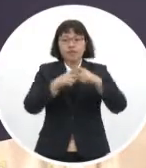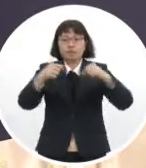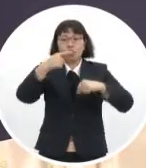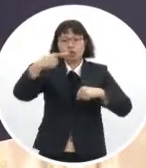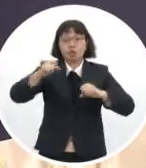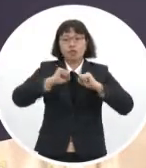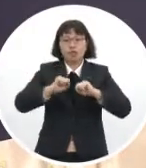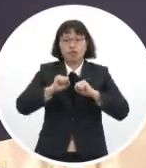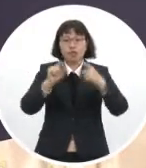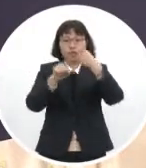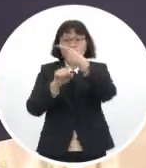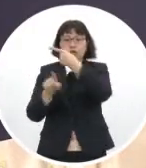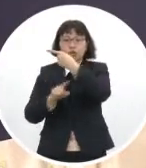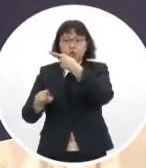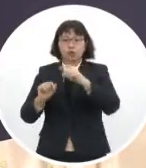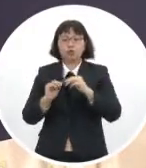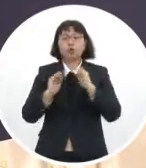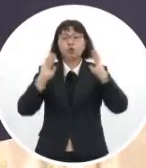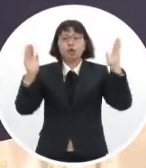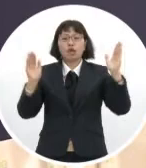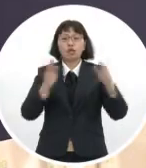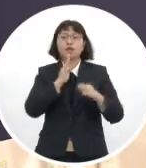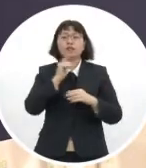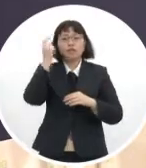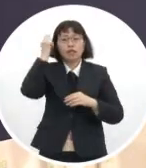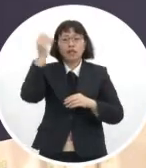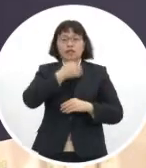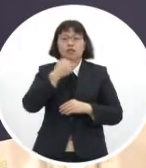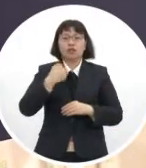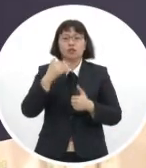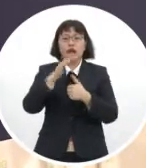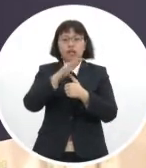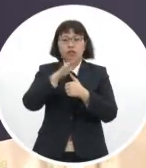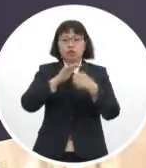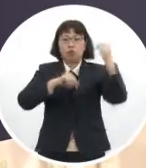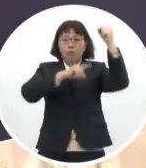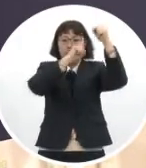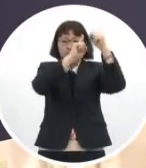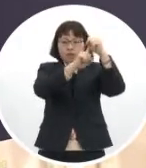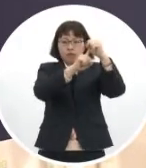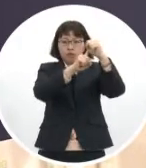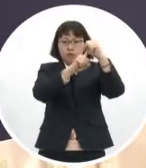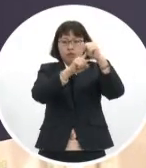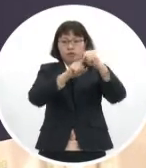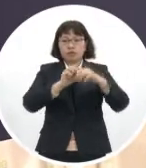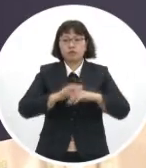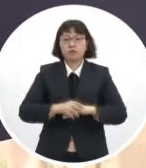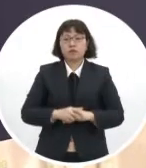気で一人一人が豊かさを実感できる愛知県を目指していきます。